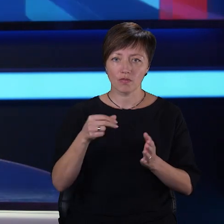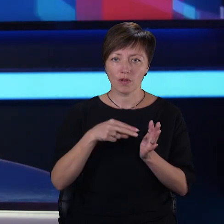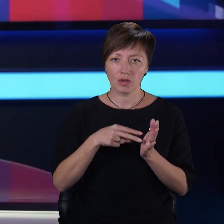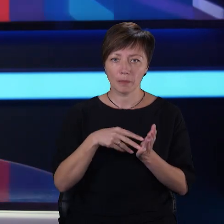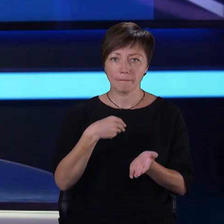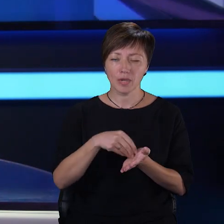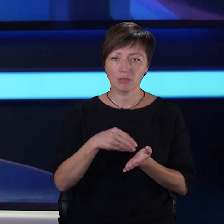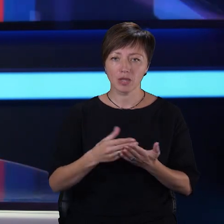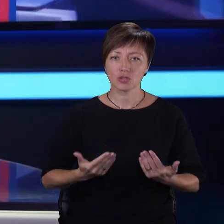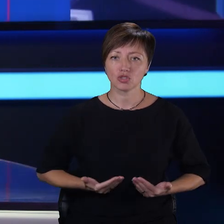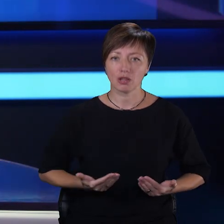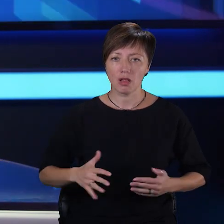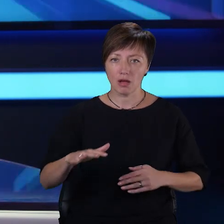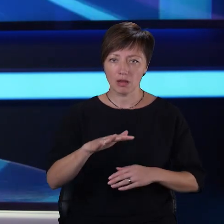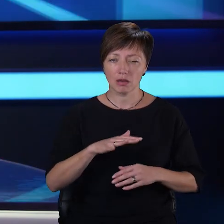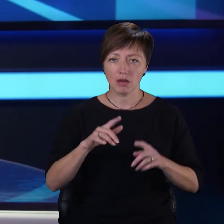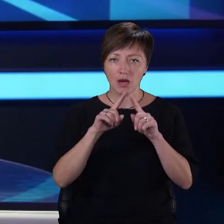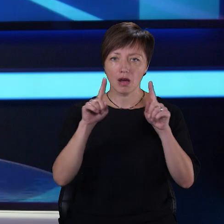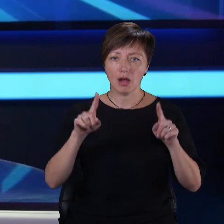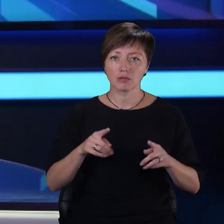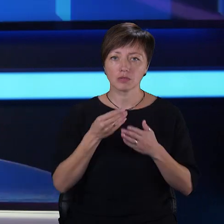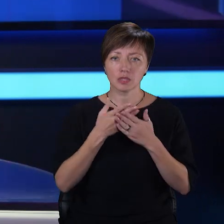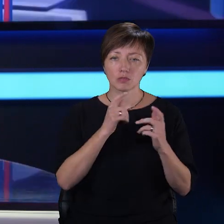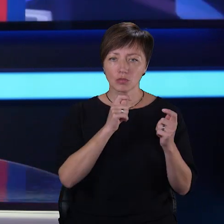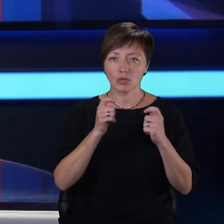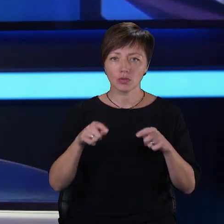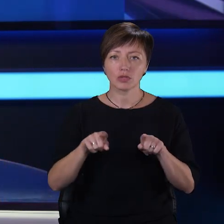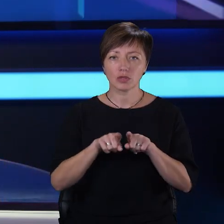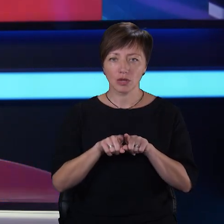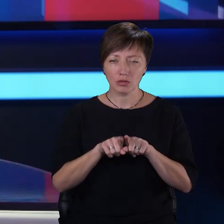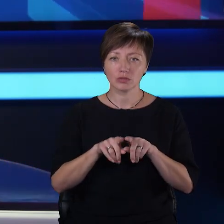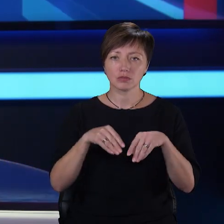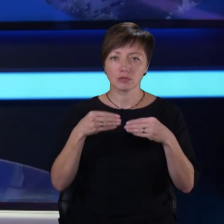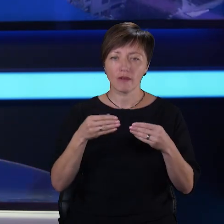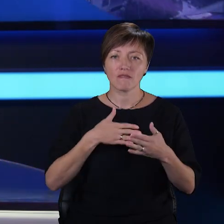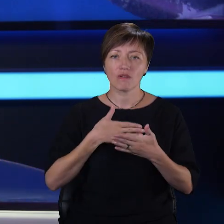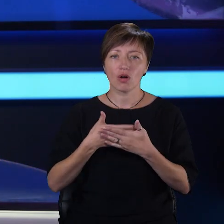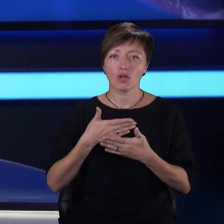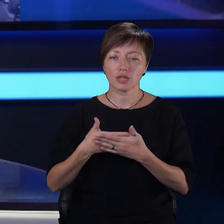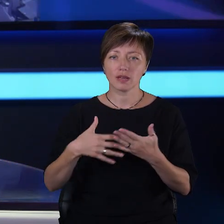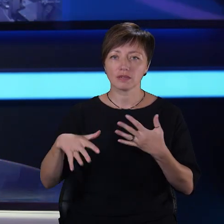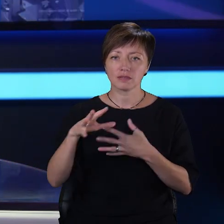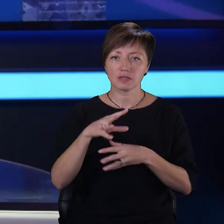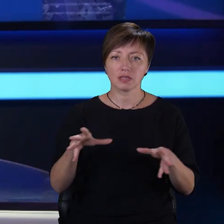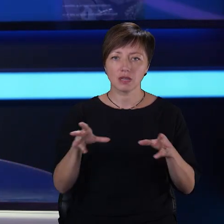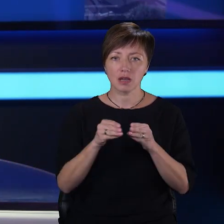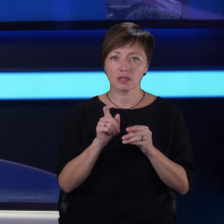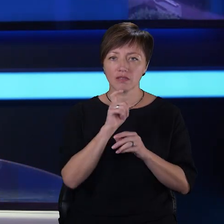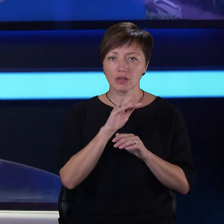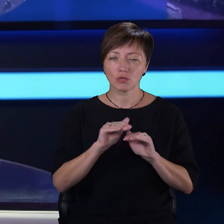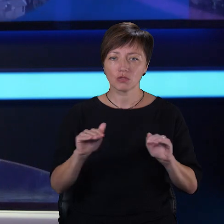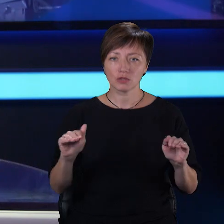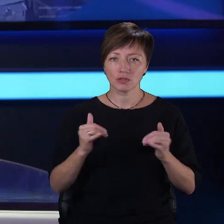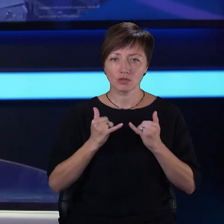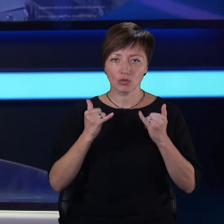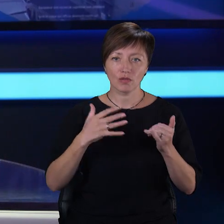вартість придбаного житла. Грамотами та цінними подарунками також відзначили й волонтерів. Усі разом хвилиною мовчання